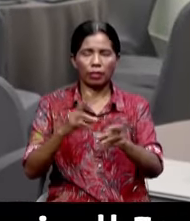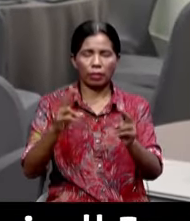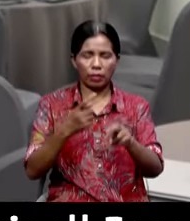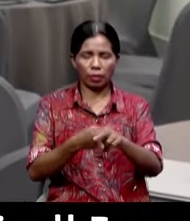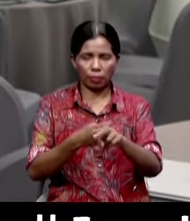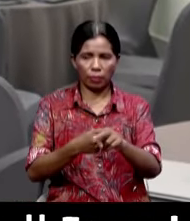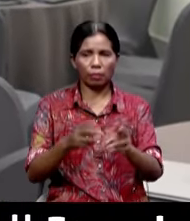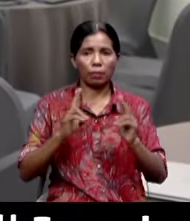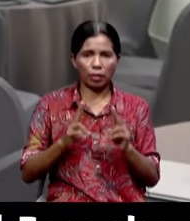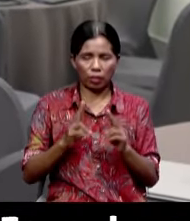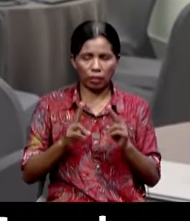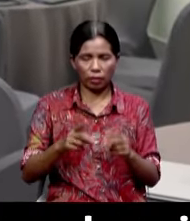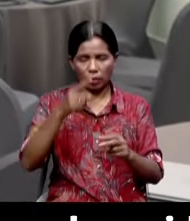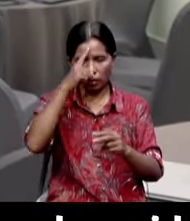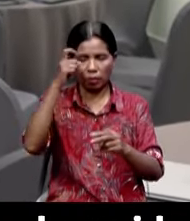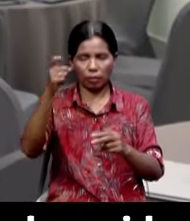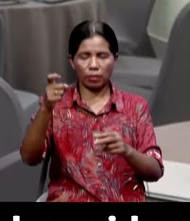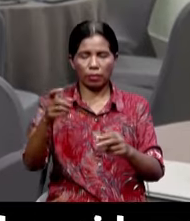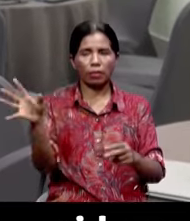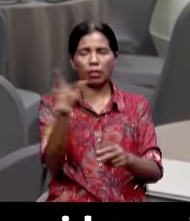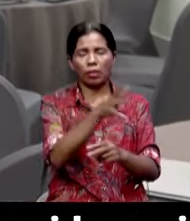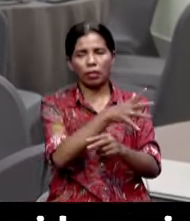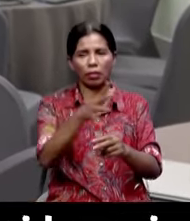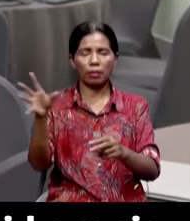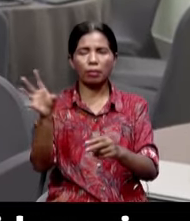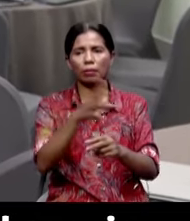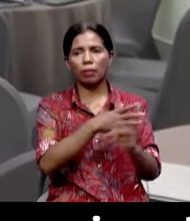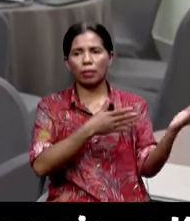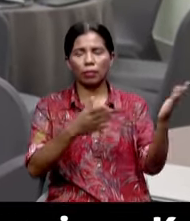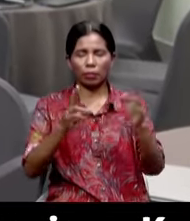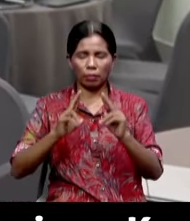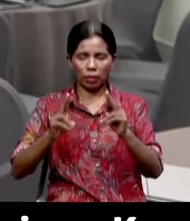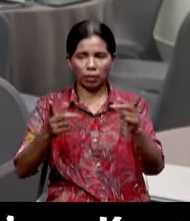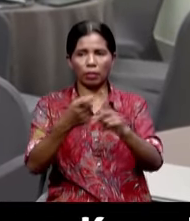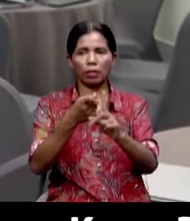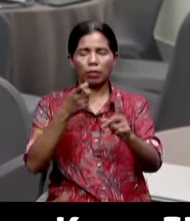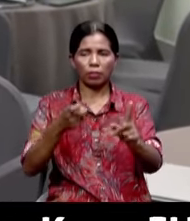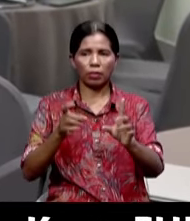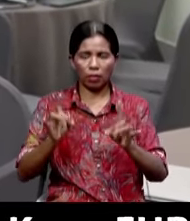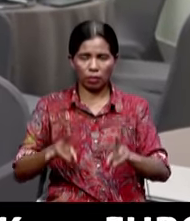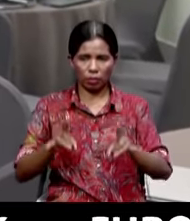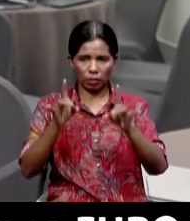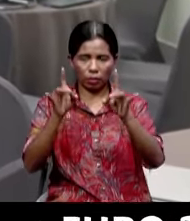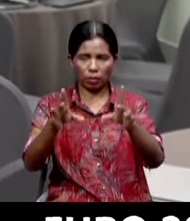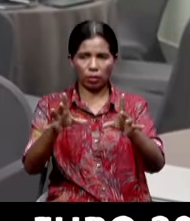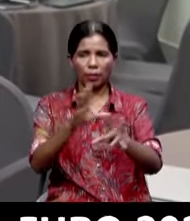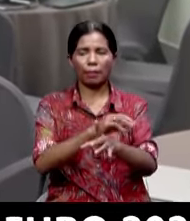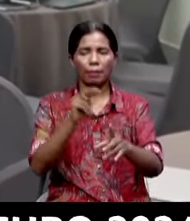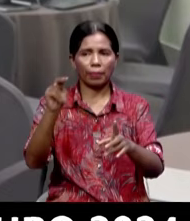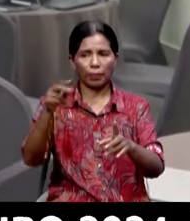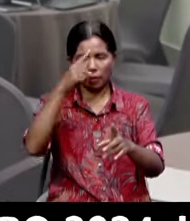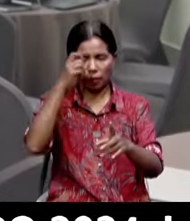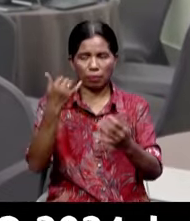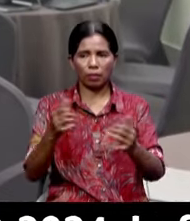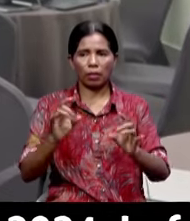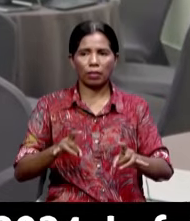tamba ani ne be mak lori be malirin mai usi parte Australia nia tamba